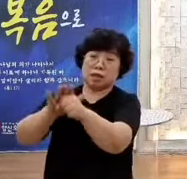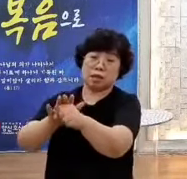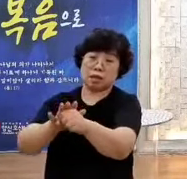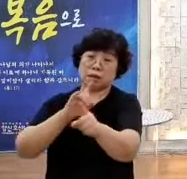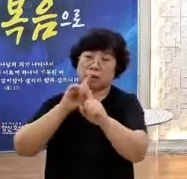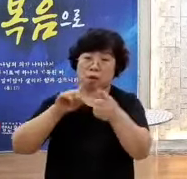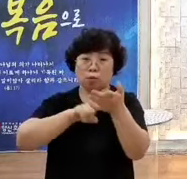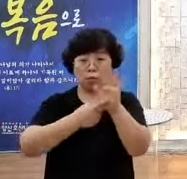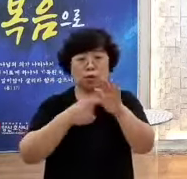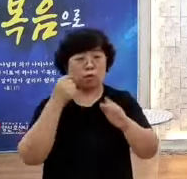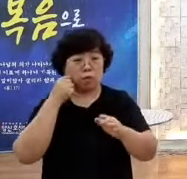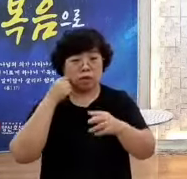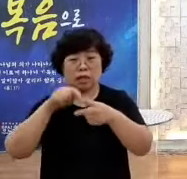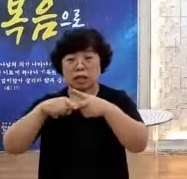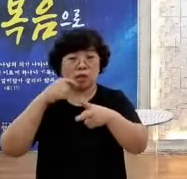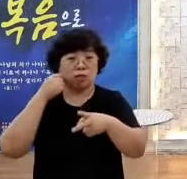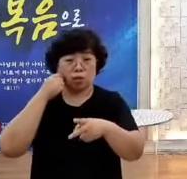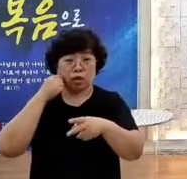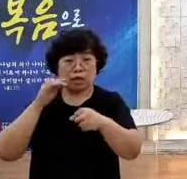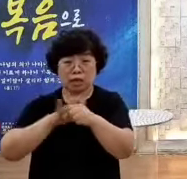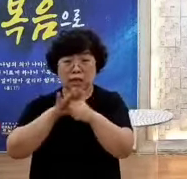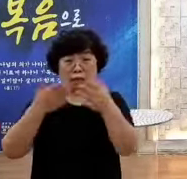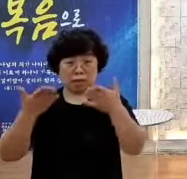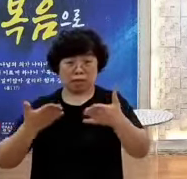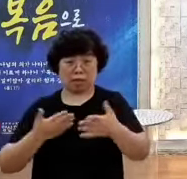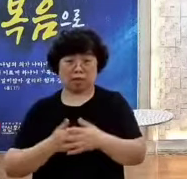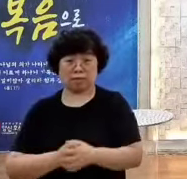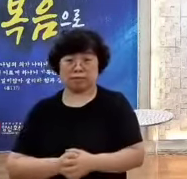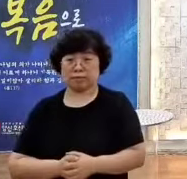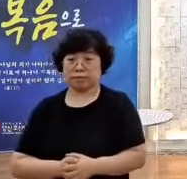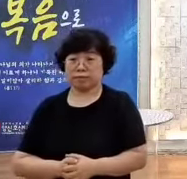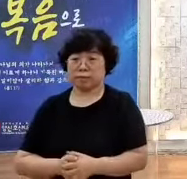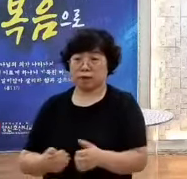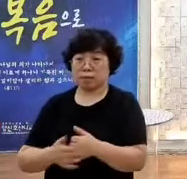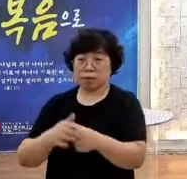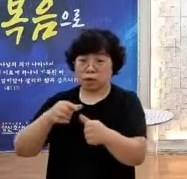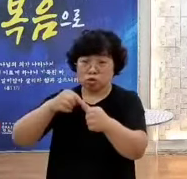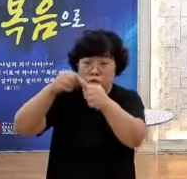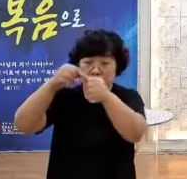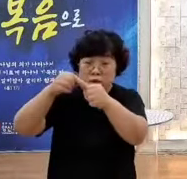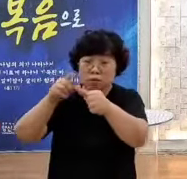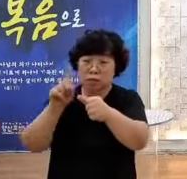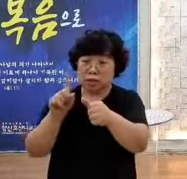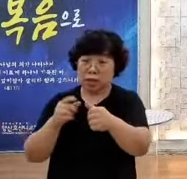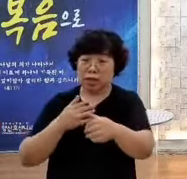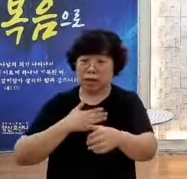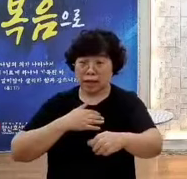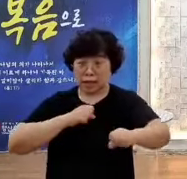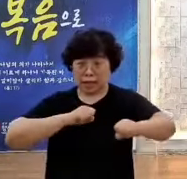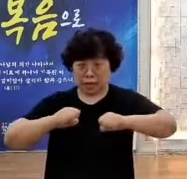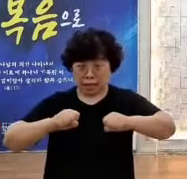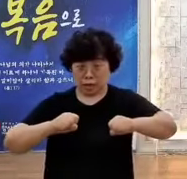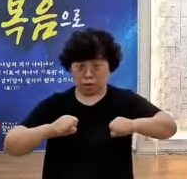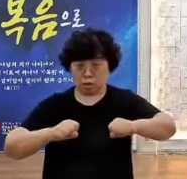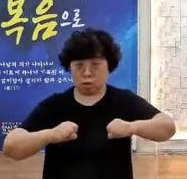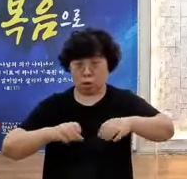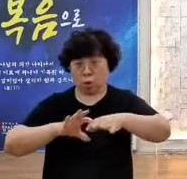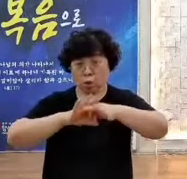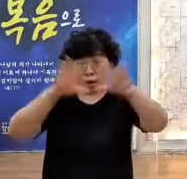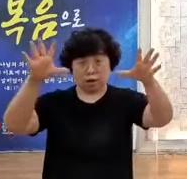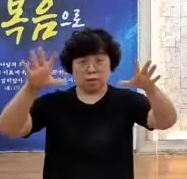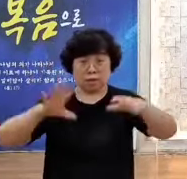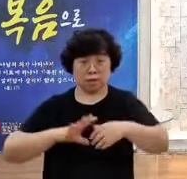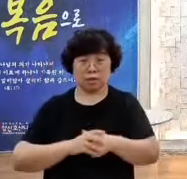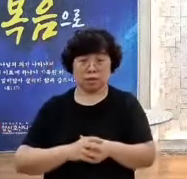도무지 이해할 수 없는 사랑을 우리가 받아먹는. 그래서 이 구원이라는 것은 내 행위와 전혀 상관이